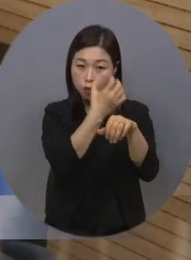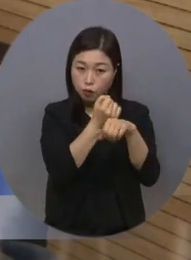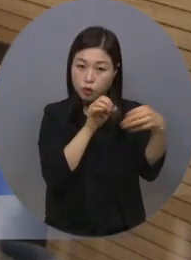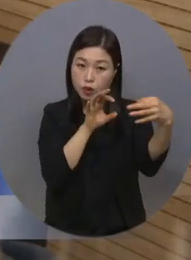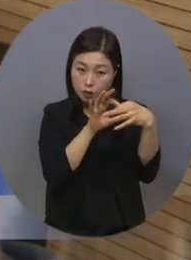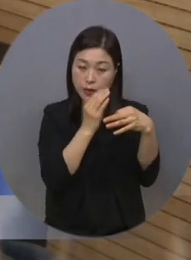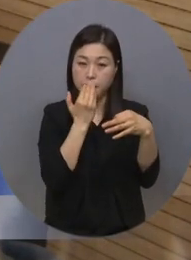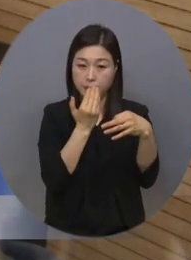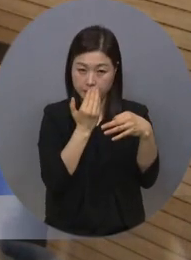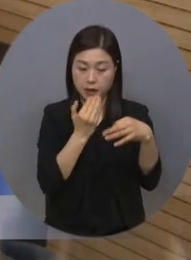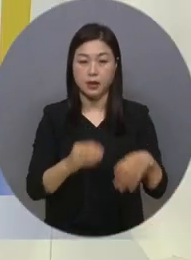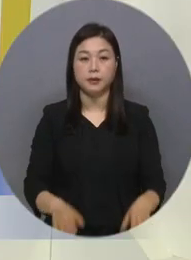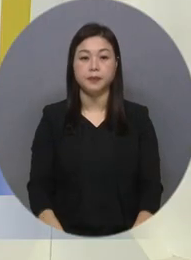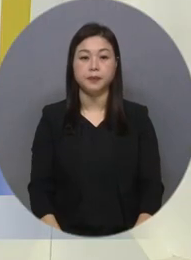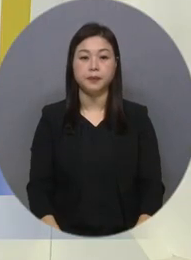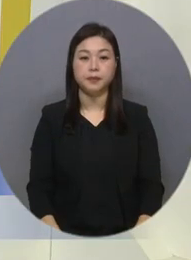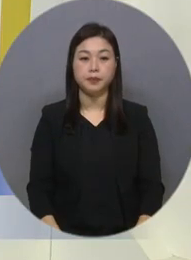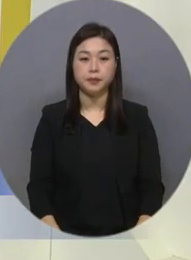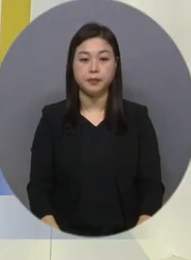예정입니다